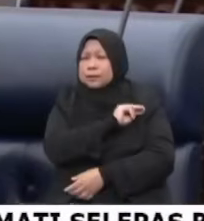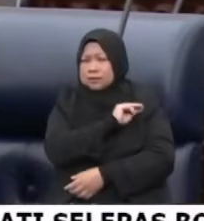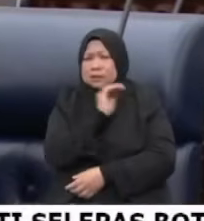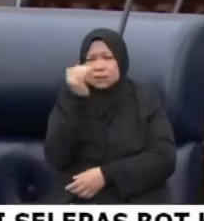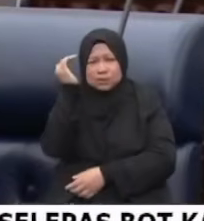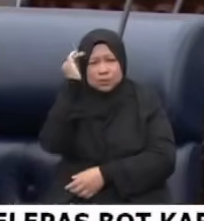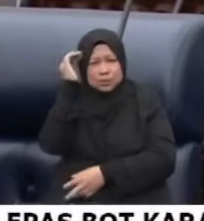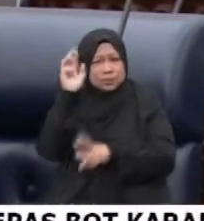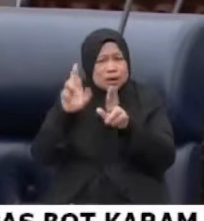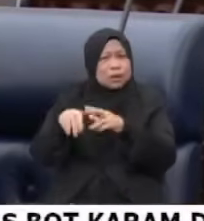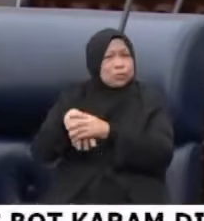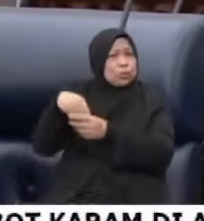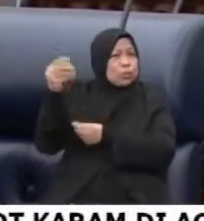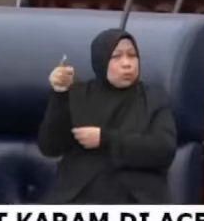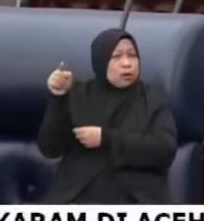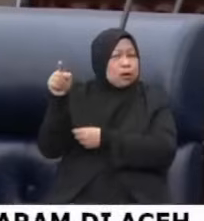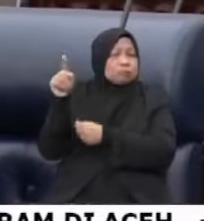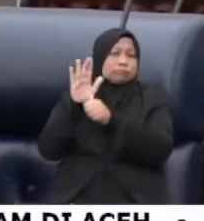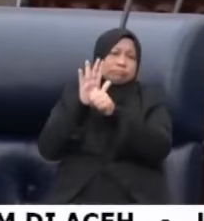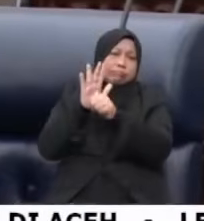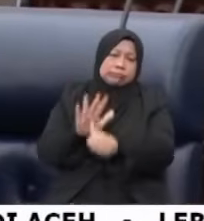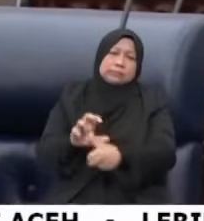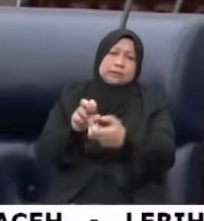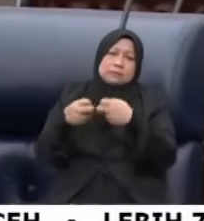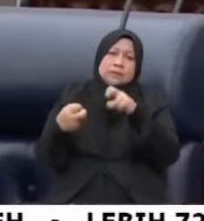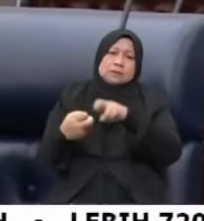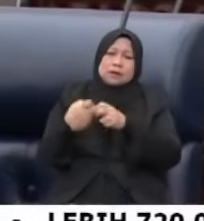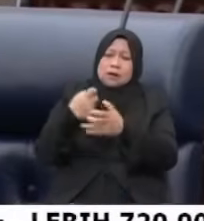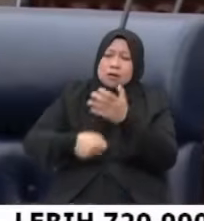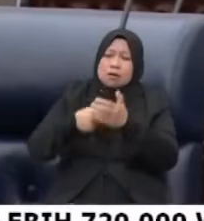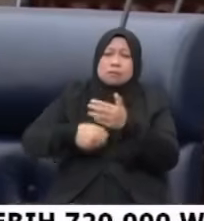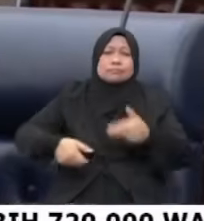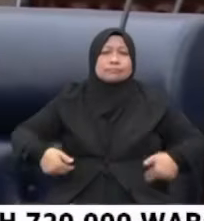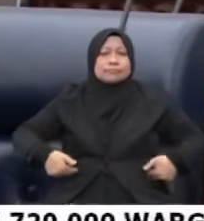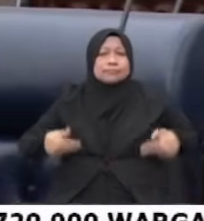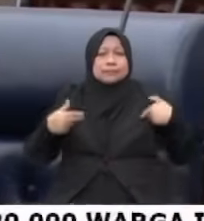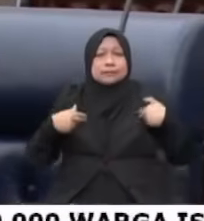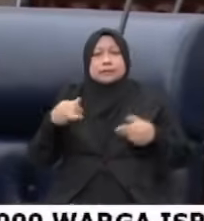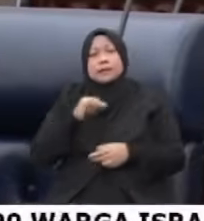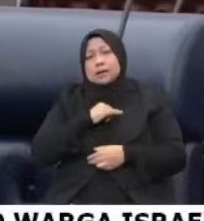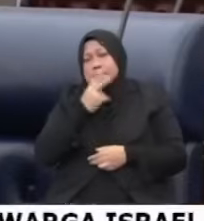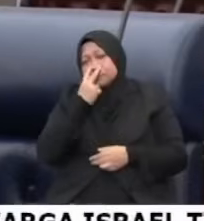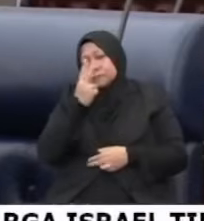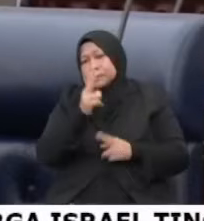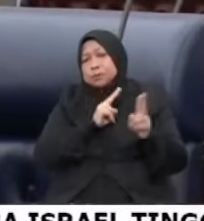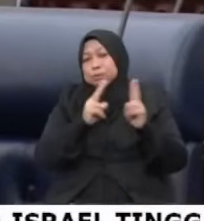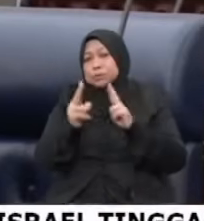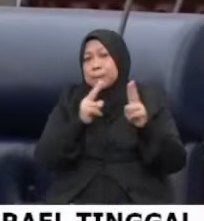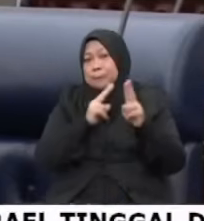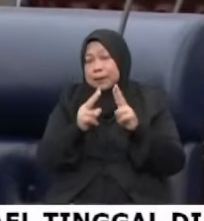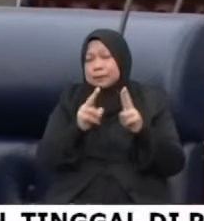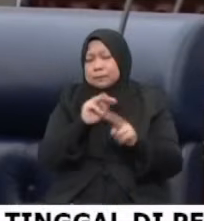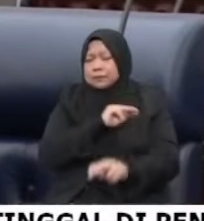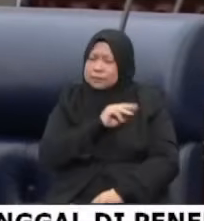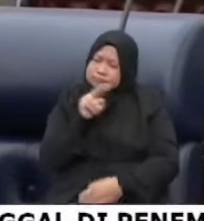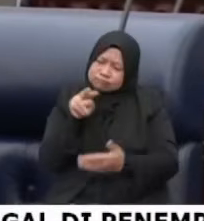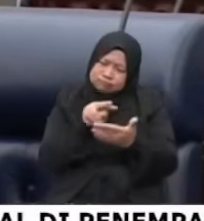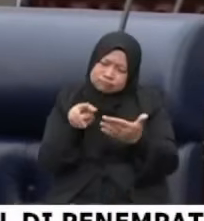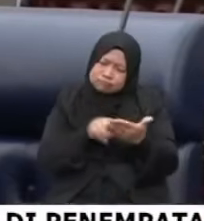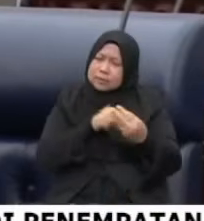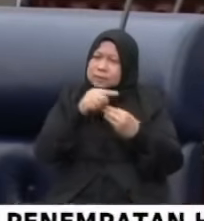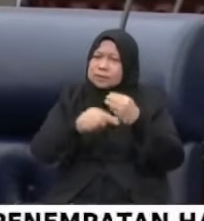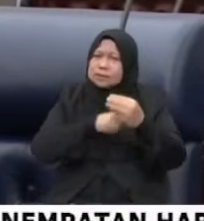rakyat di luar sana amat terkesan dengan K Hi sayaan yang